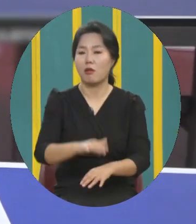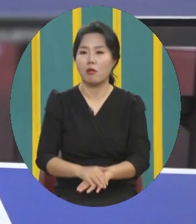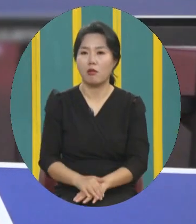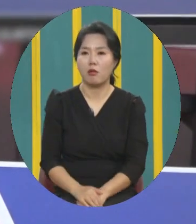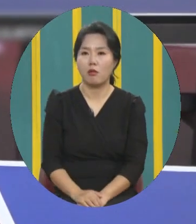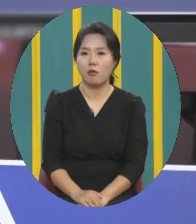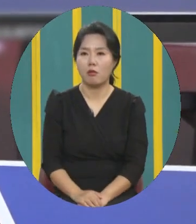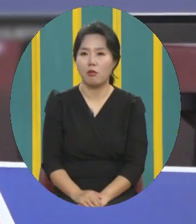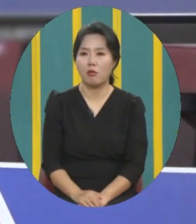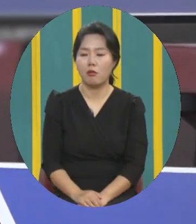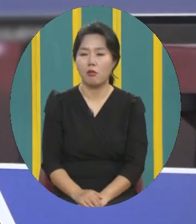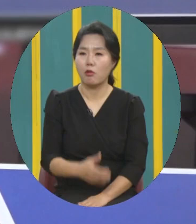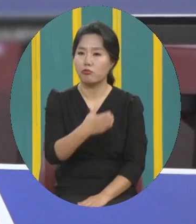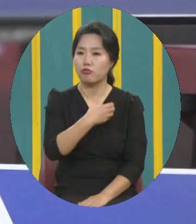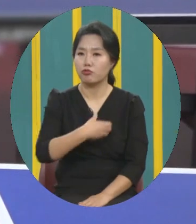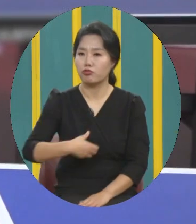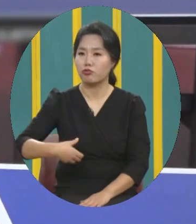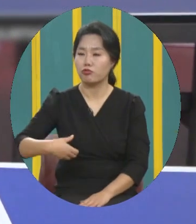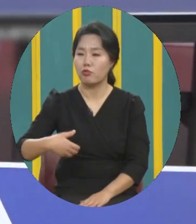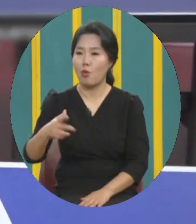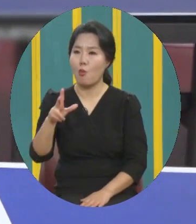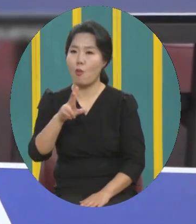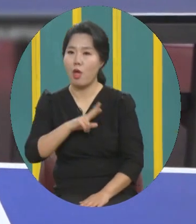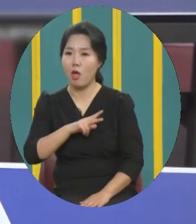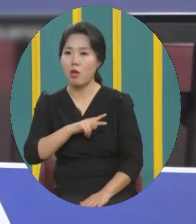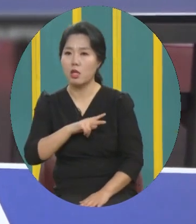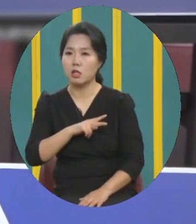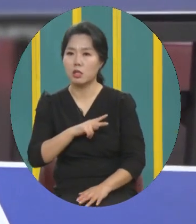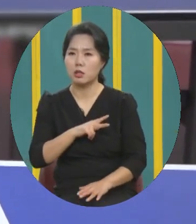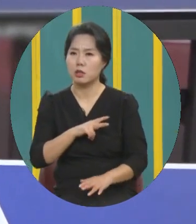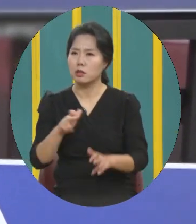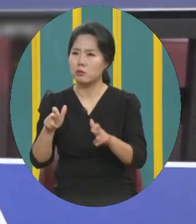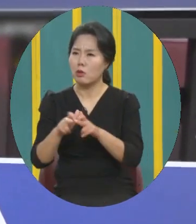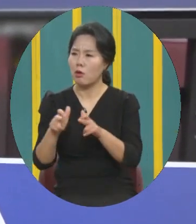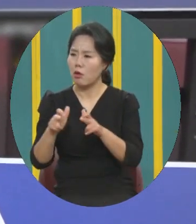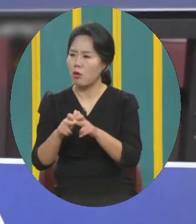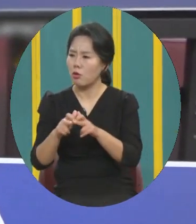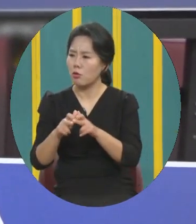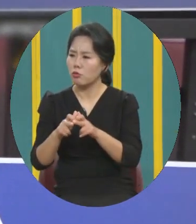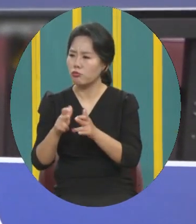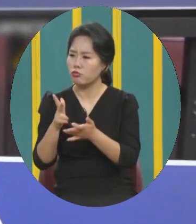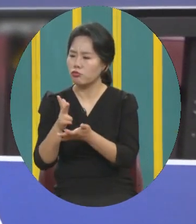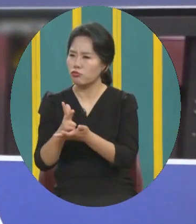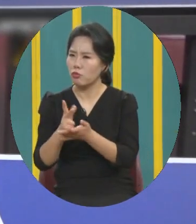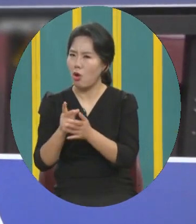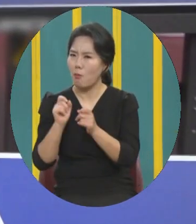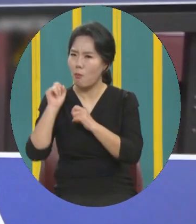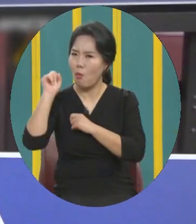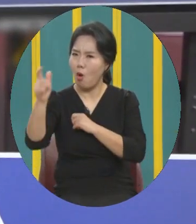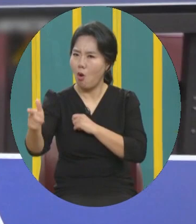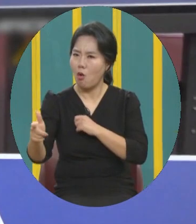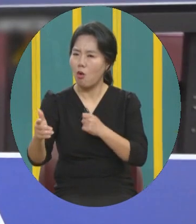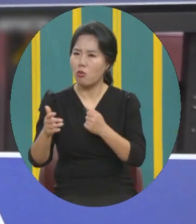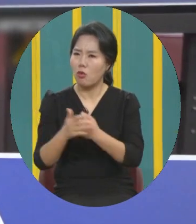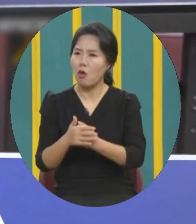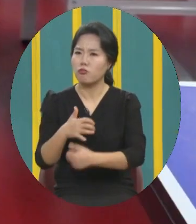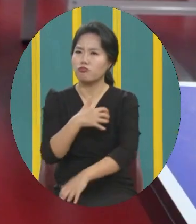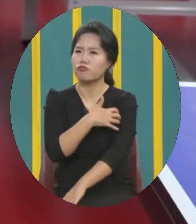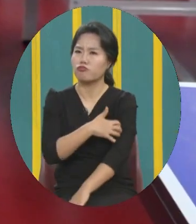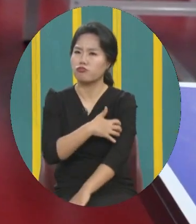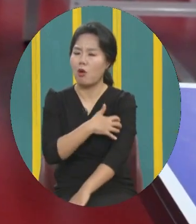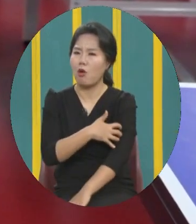그 군의회 건물은 장애인 주차장에서부터 좀 많이 떨어져 있어서 거기까지 가는데 괜히 많이 그 좀 불편함을